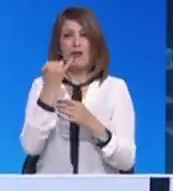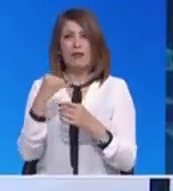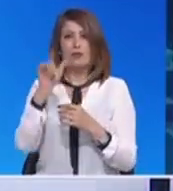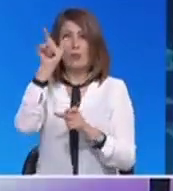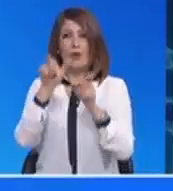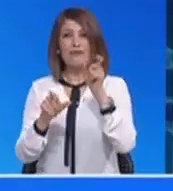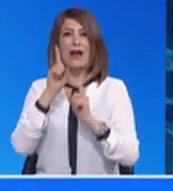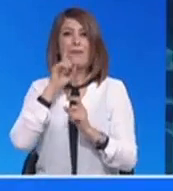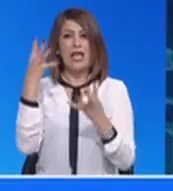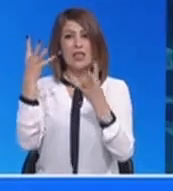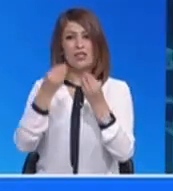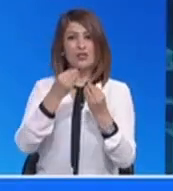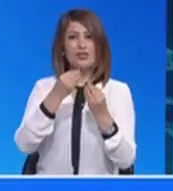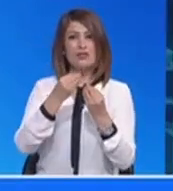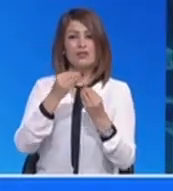بالنسبه